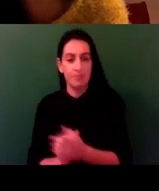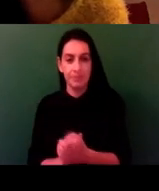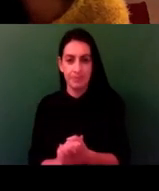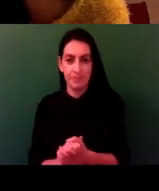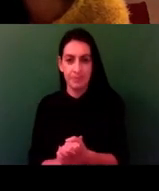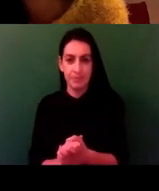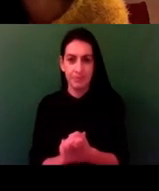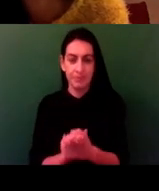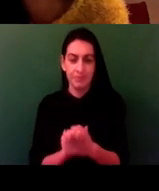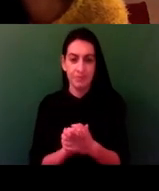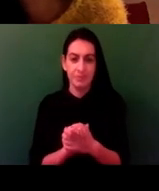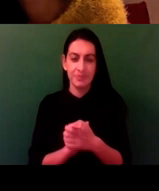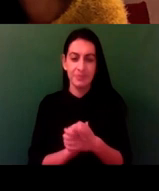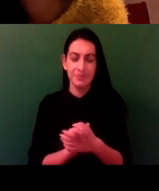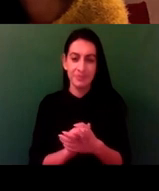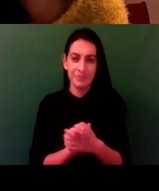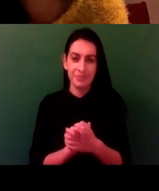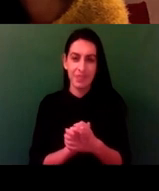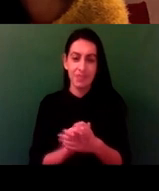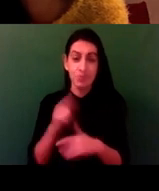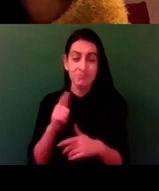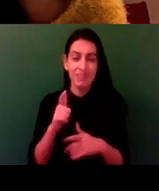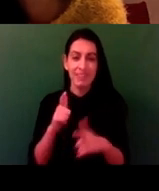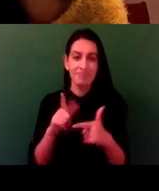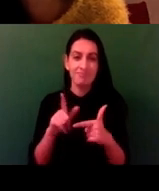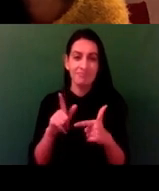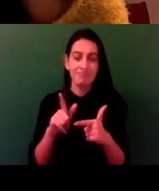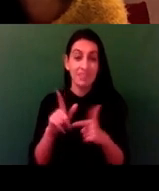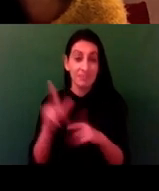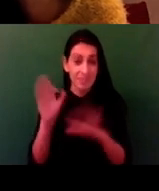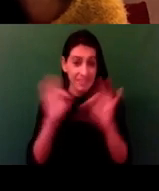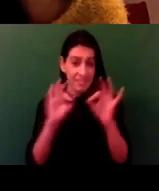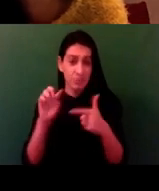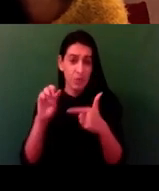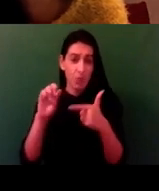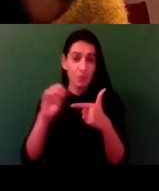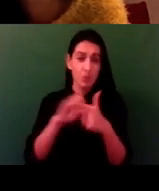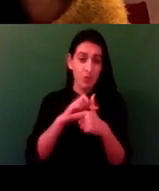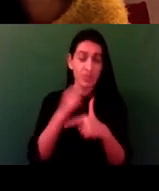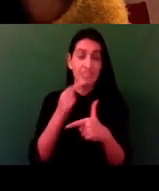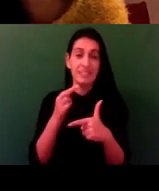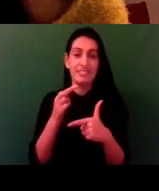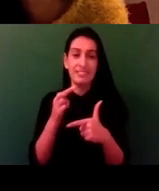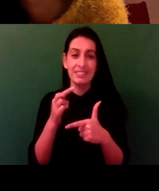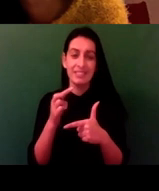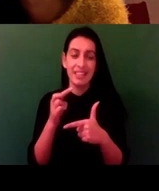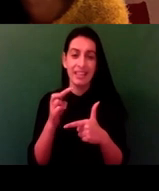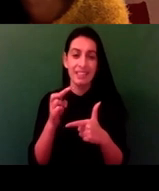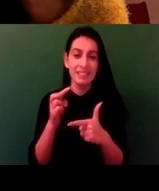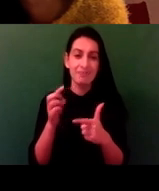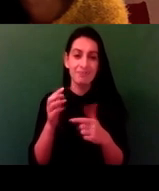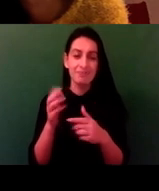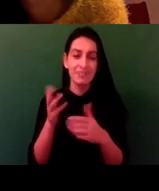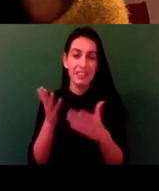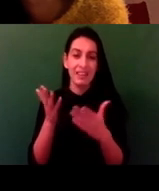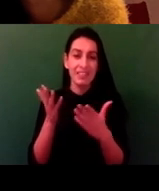sandık demokrasisinin kentsel proje üretmedeki yansıması gibi bir şey olduğu. Çoğunlukçu, kimi çoğunluk ne derse oluyor